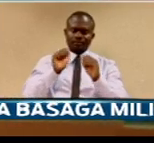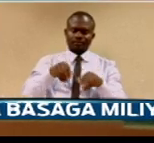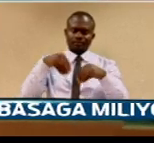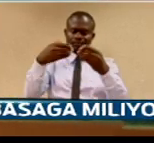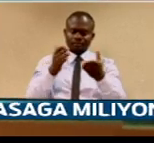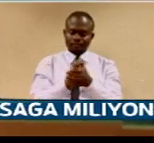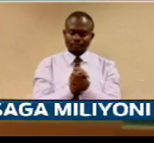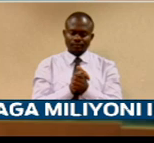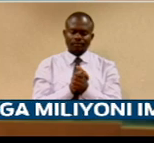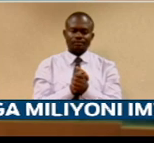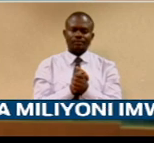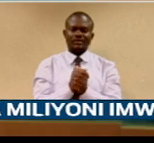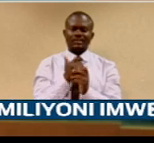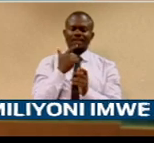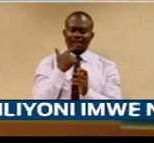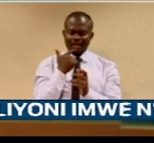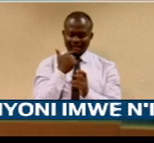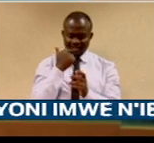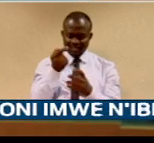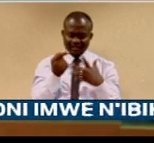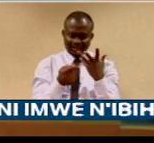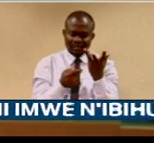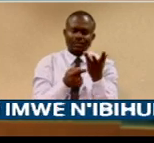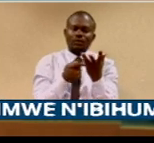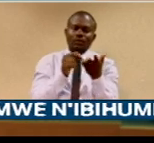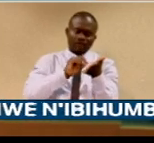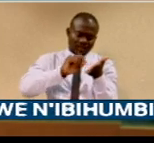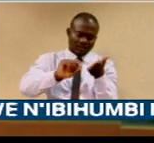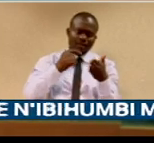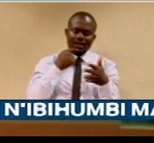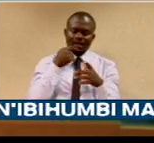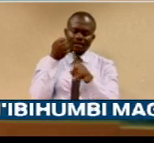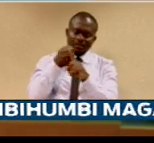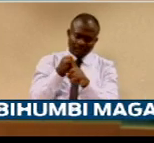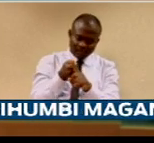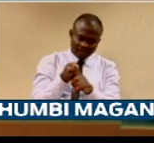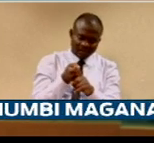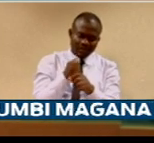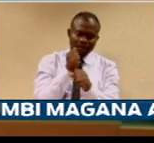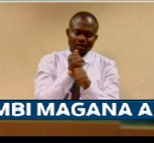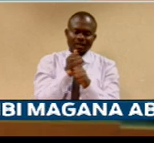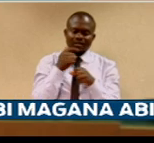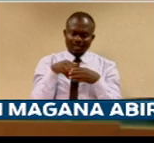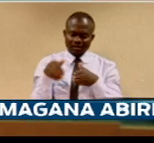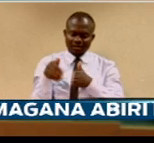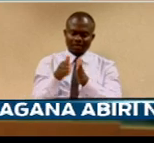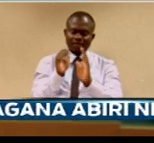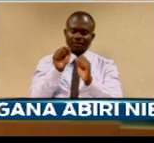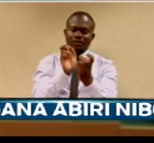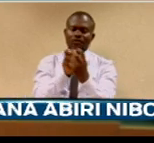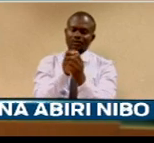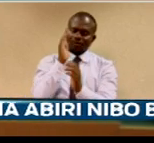Hari nk'ikintu cyanditswe se hari ubuvugizi bushaka gukorwa ese hari umuyoboro twanyuraho kugira ngo dukontakte